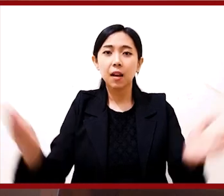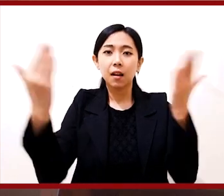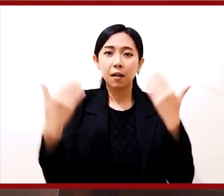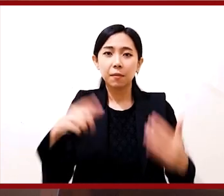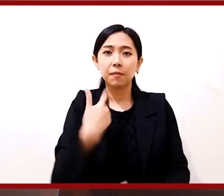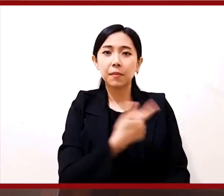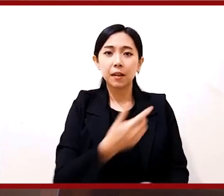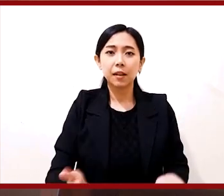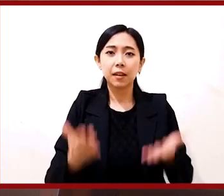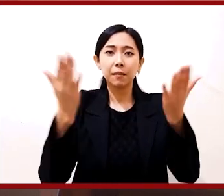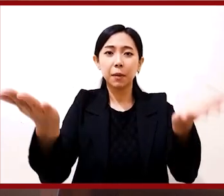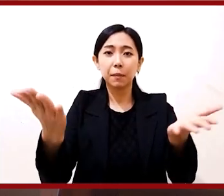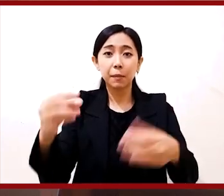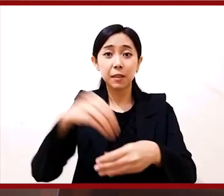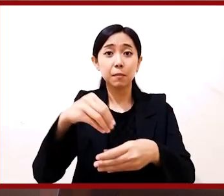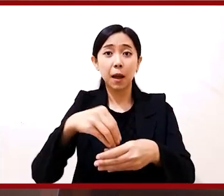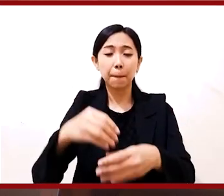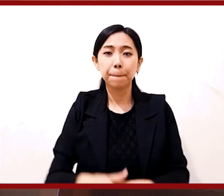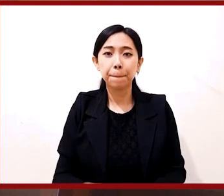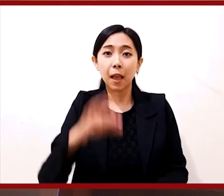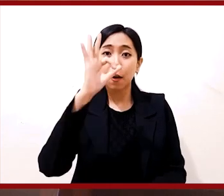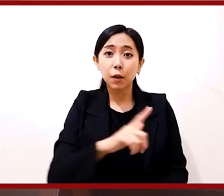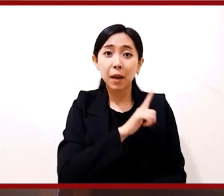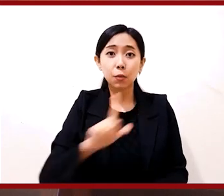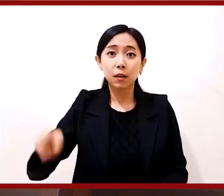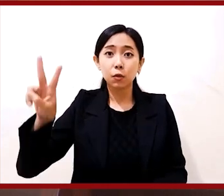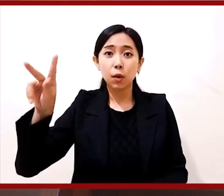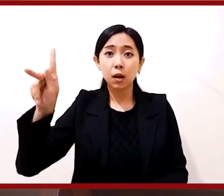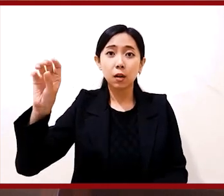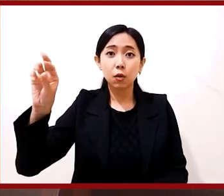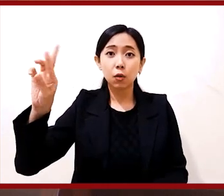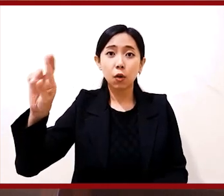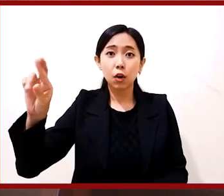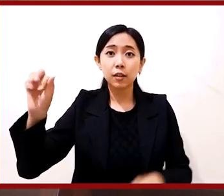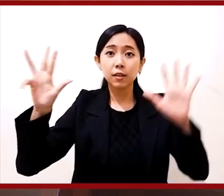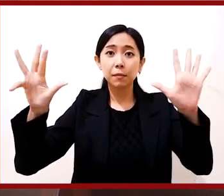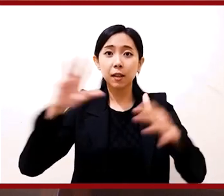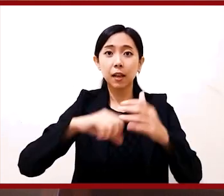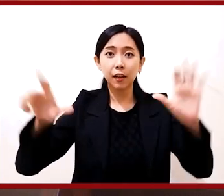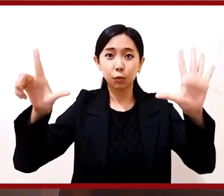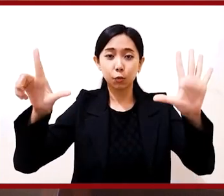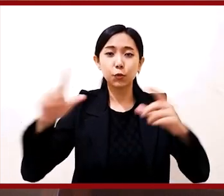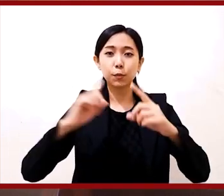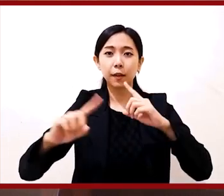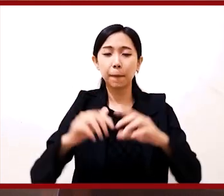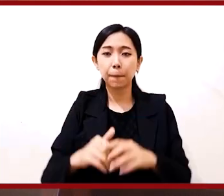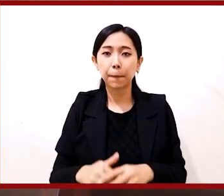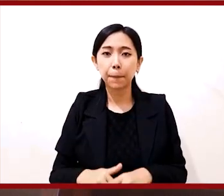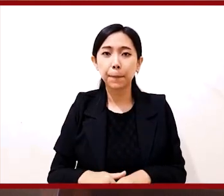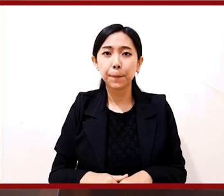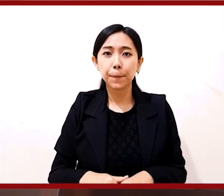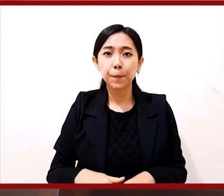Marilah kita memberikan persembahan syukur kita. Firman Tuhan di dalam 2 Korintus 9 ayat ke-7